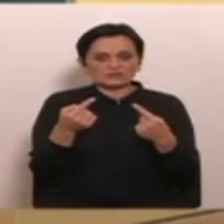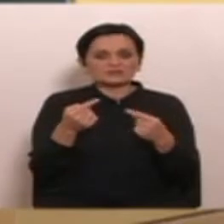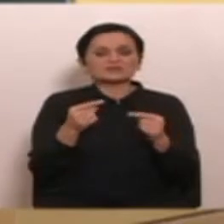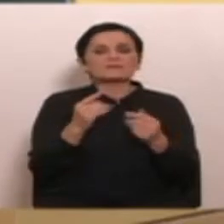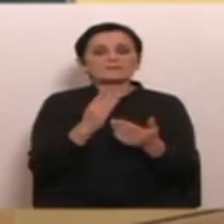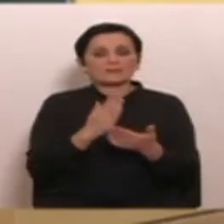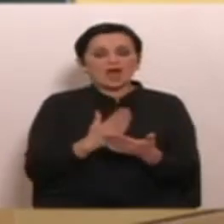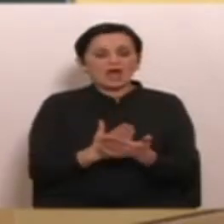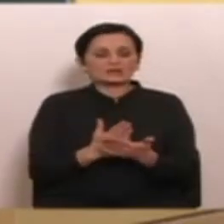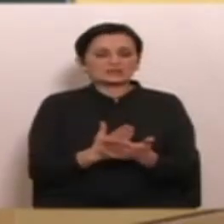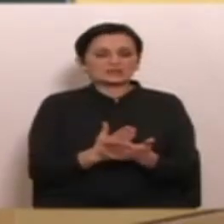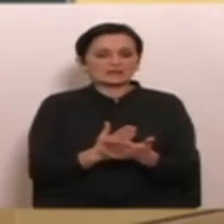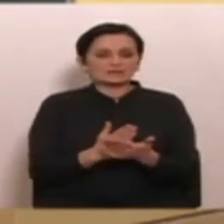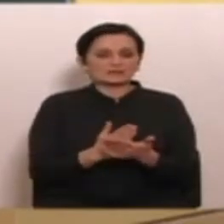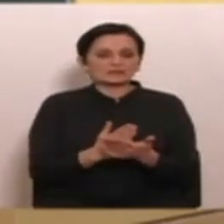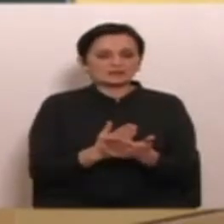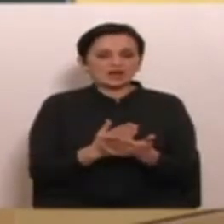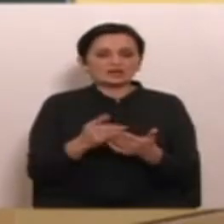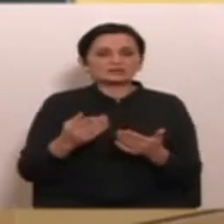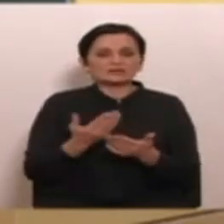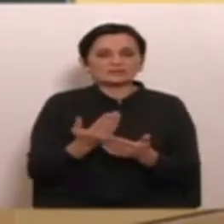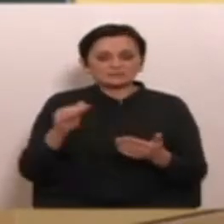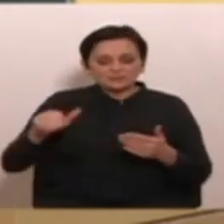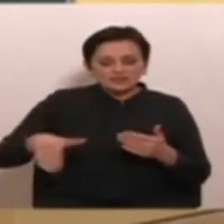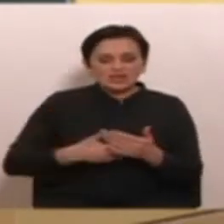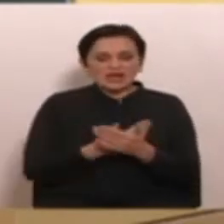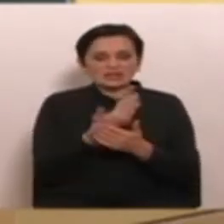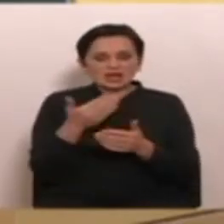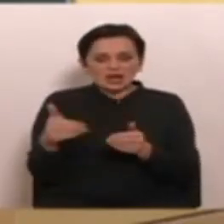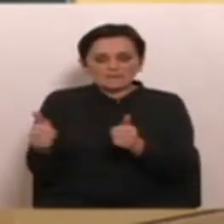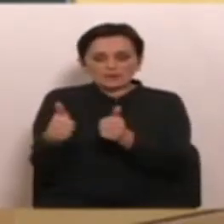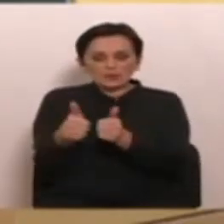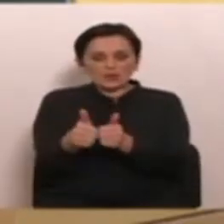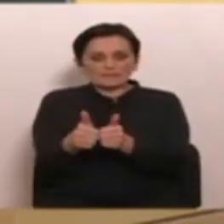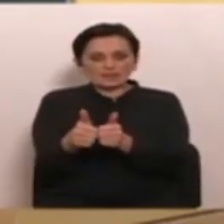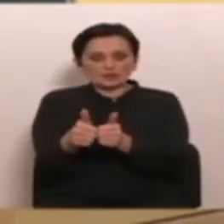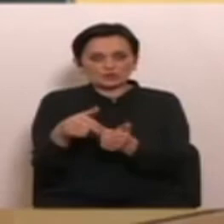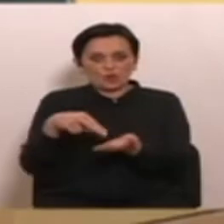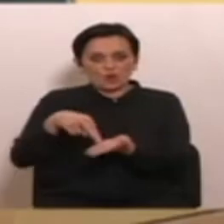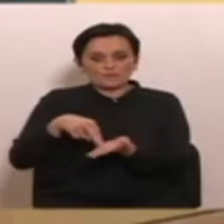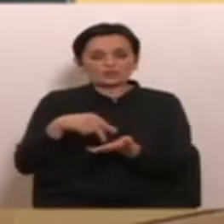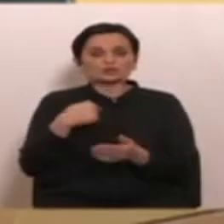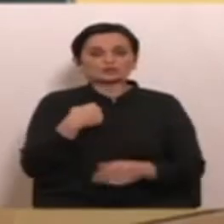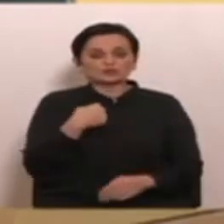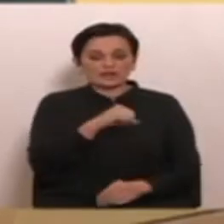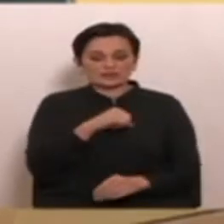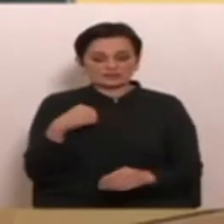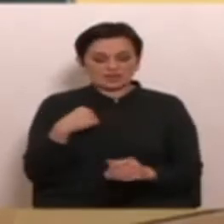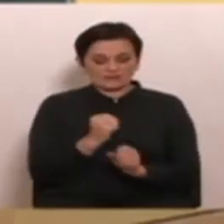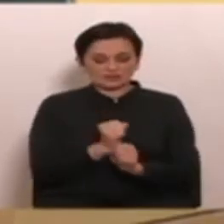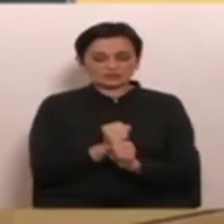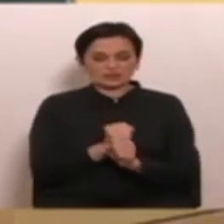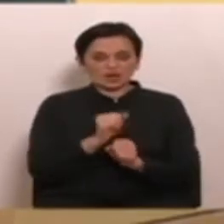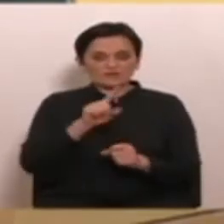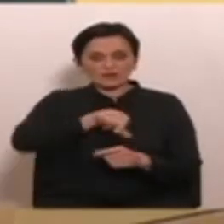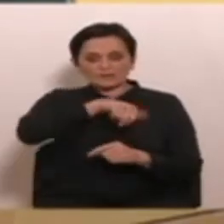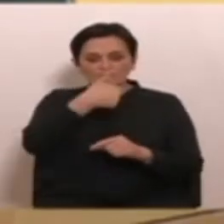არსებითად განახლებული მიდგომით, როდესაც ჩვენ თავად გავაკეთებთ კონკრეტულ პრიორიტეტულ